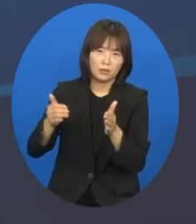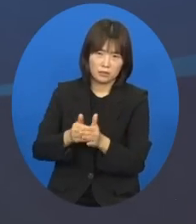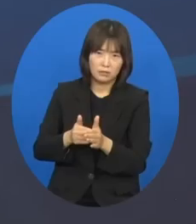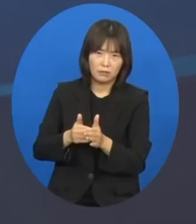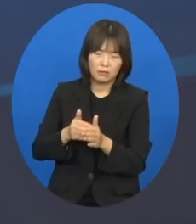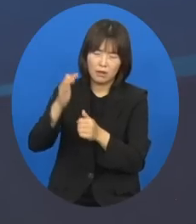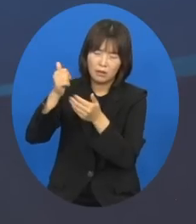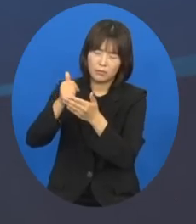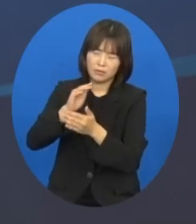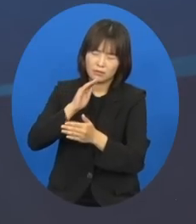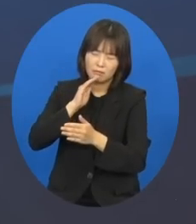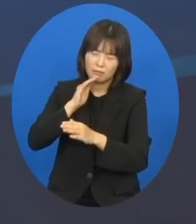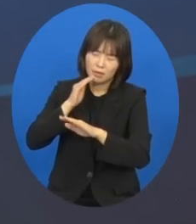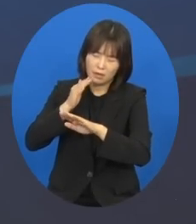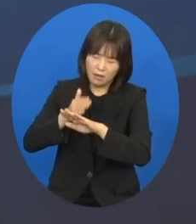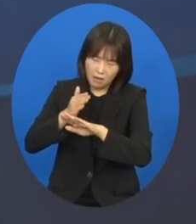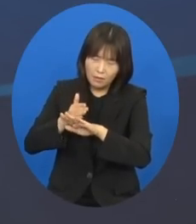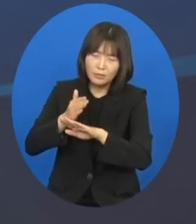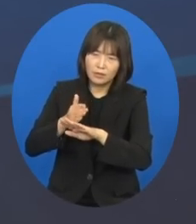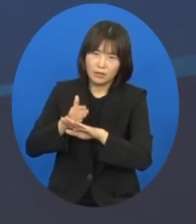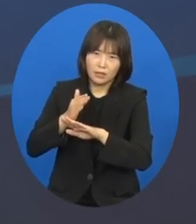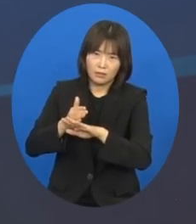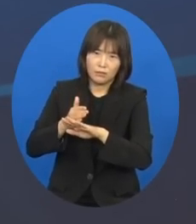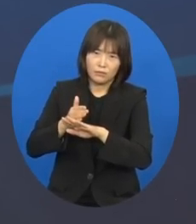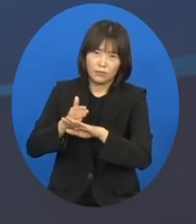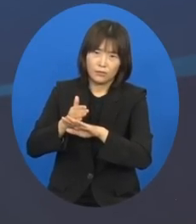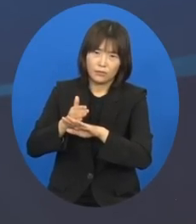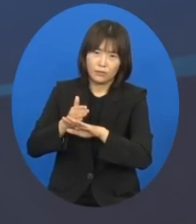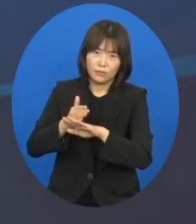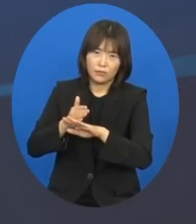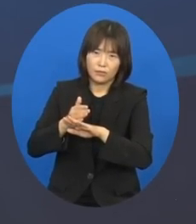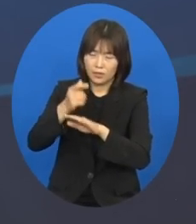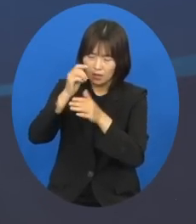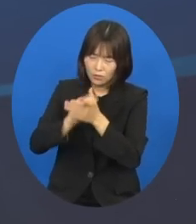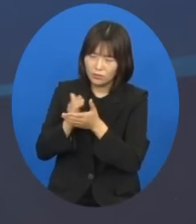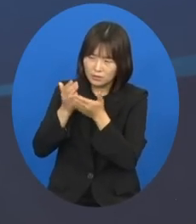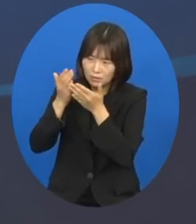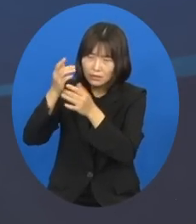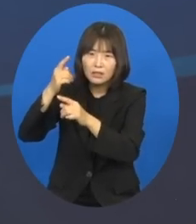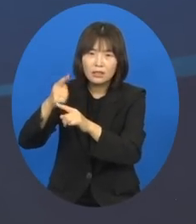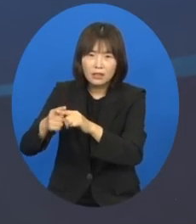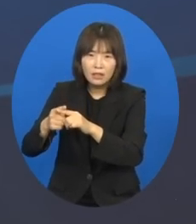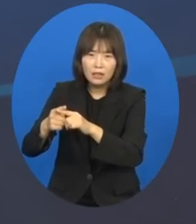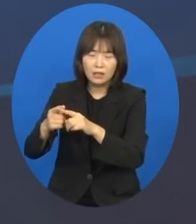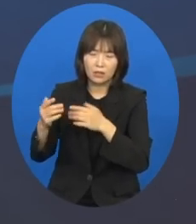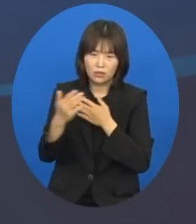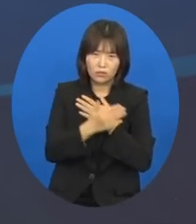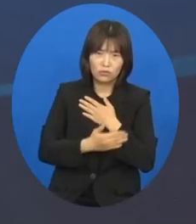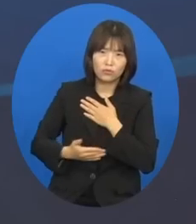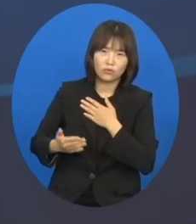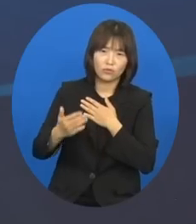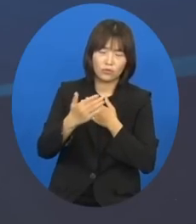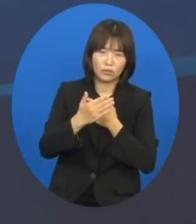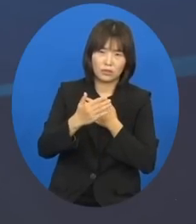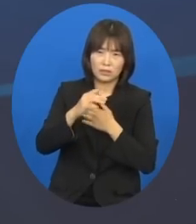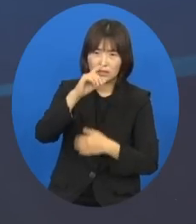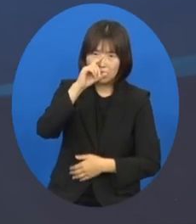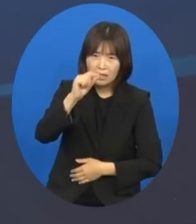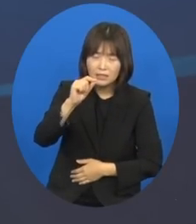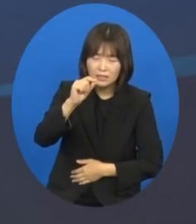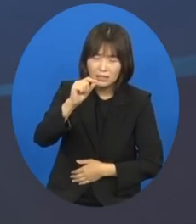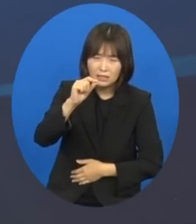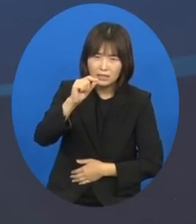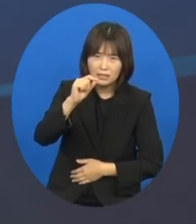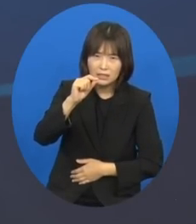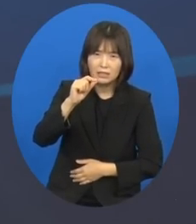감사하고 감사하고 감사하다고 앉을 때마다 하나님 감사하여 하다가 어느 날 육체의 가시 곧 사단의 가시가 자기를 자꾸